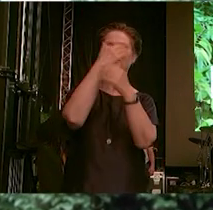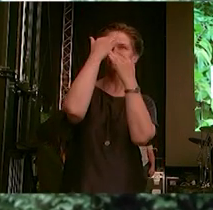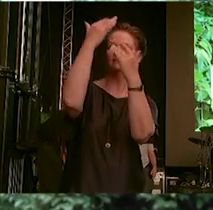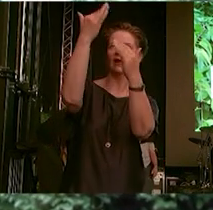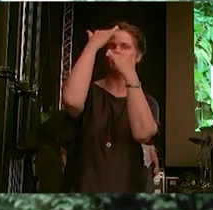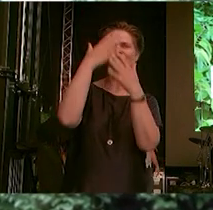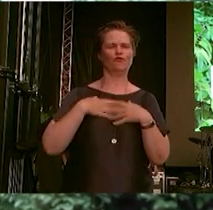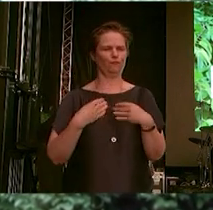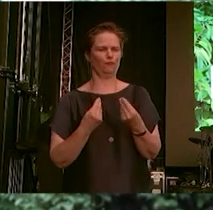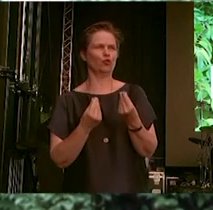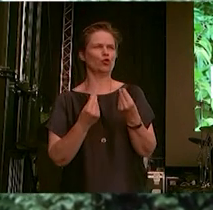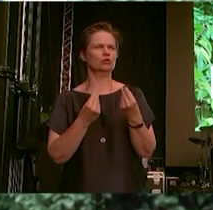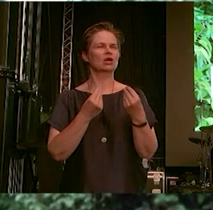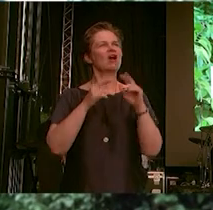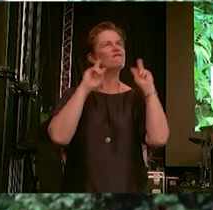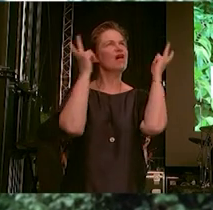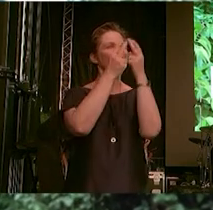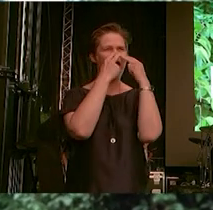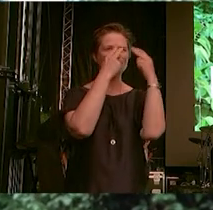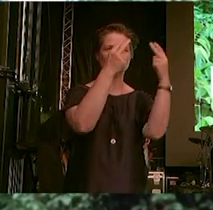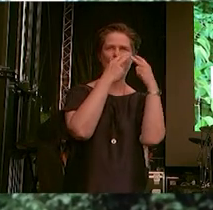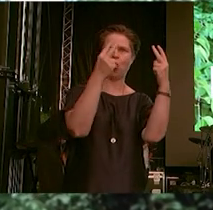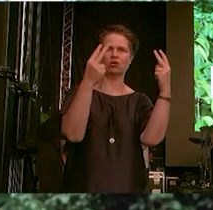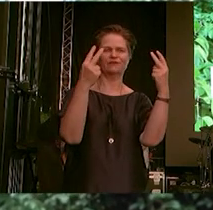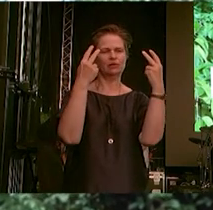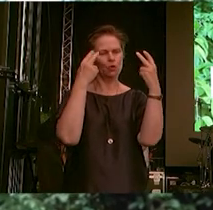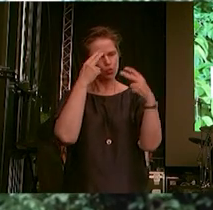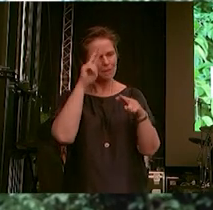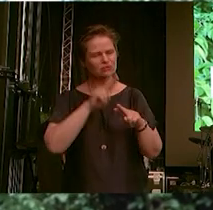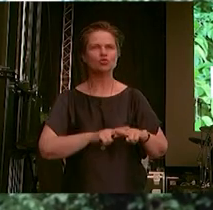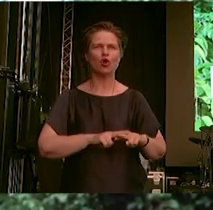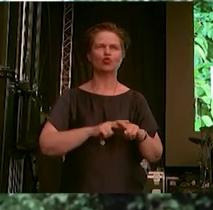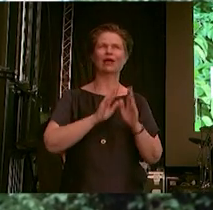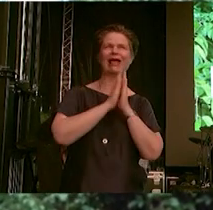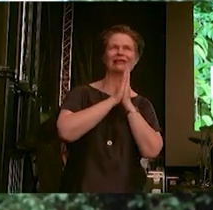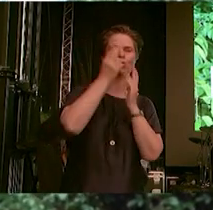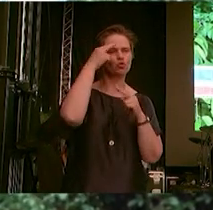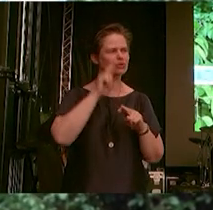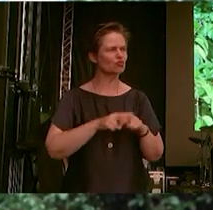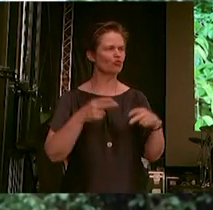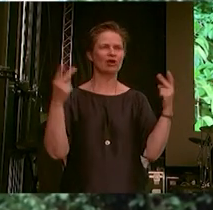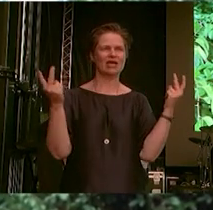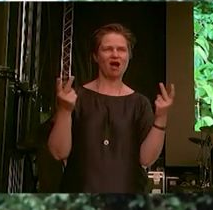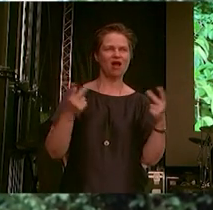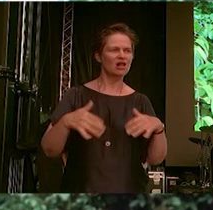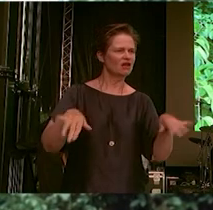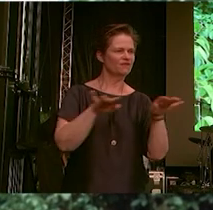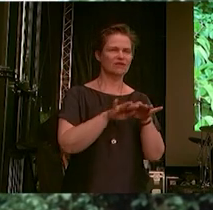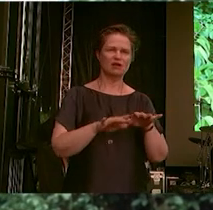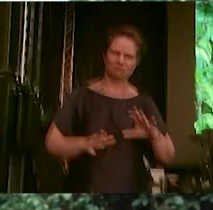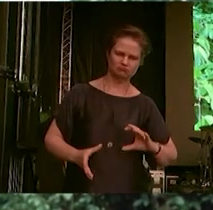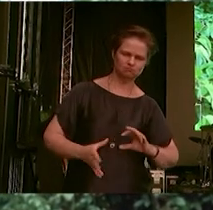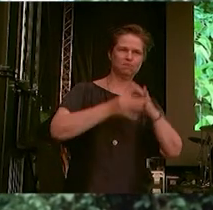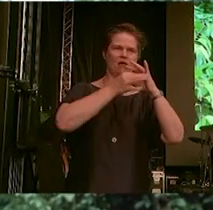fühlen, welche Überzeugungen wir haben, welche weltanschaulichen Überzeugungen, religiösen Überzeugungen wir haben. Wir sind eins, wir lassen uns nicht